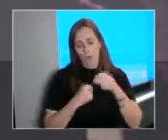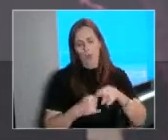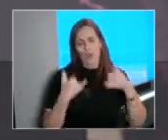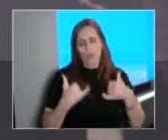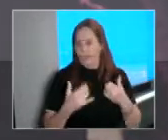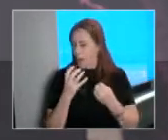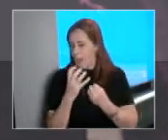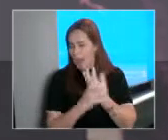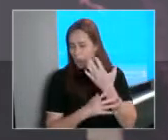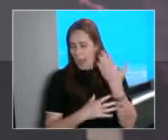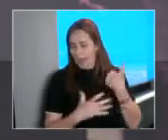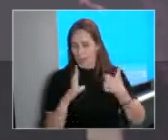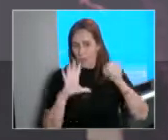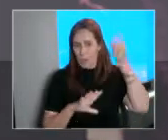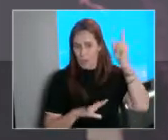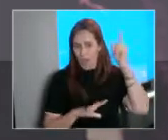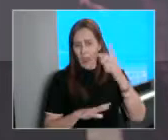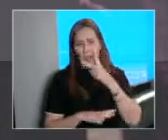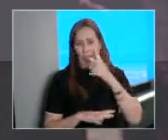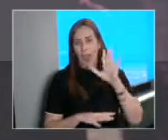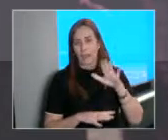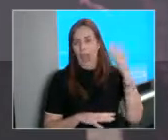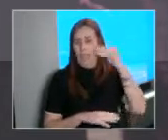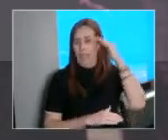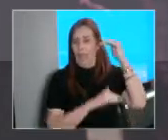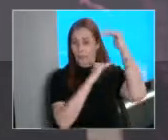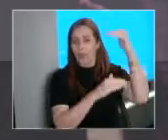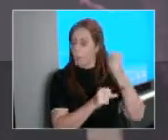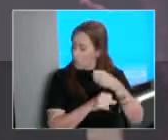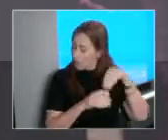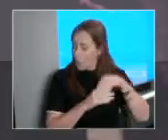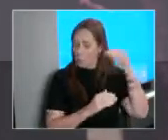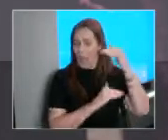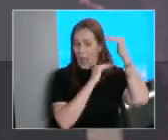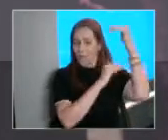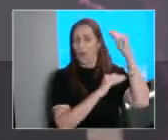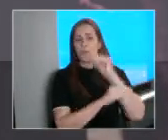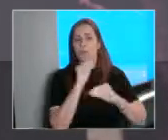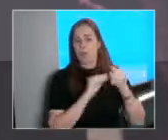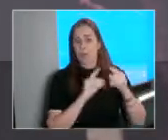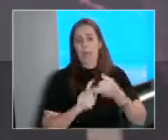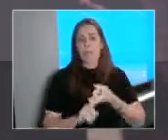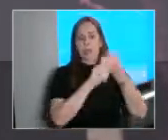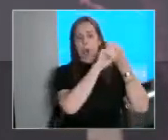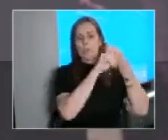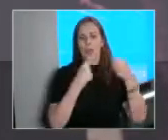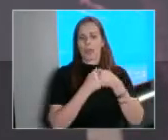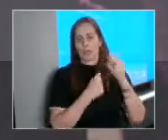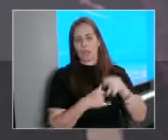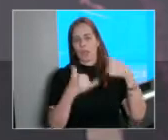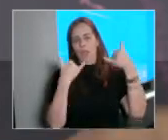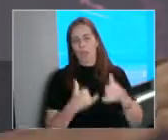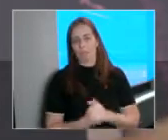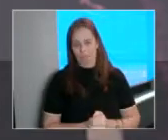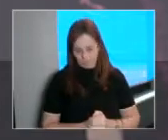גם בהקמה של הקרן לפני 60 שנה, ההסתכלות הייתה על השכלה גבוהה, ואנחנו פועלים בתוך השכלה גבוהה ומשתמשים בה כמנוף לאתגרים העכשוויים של